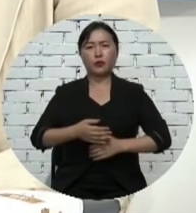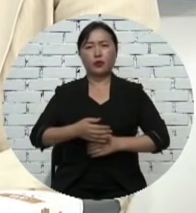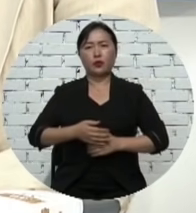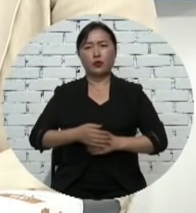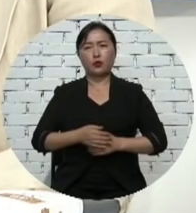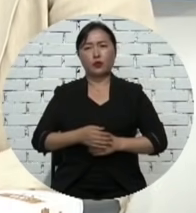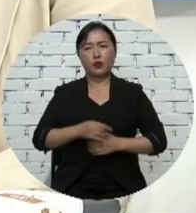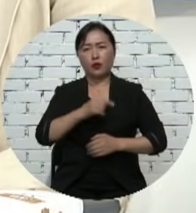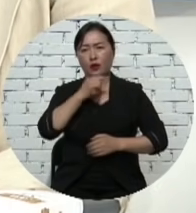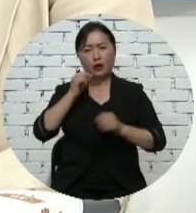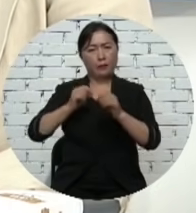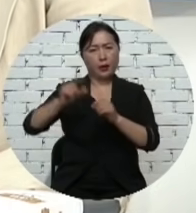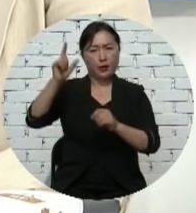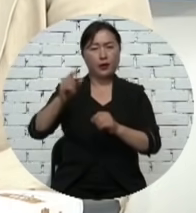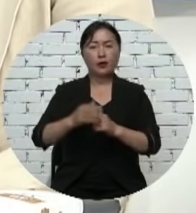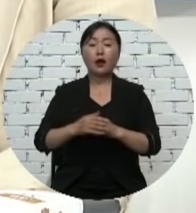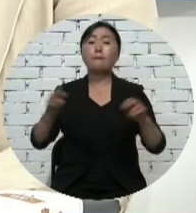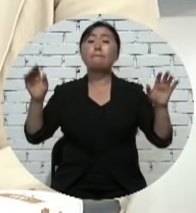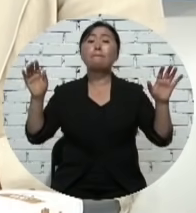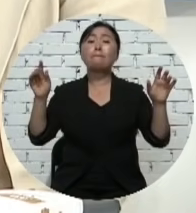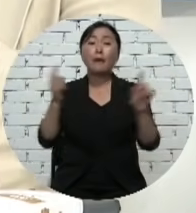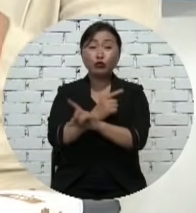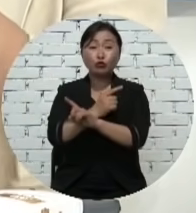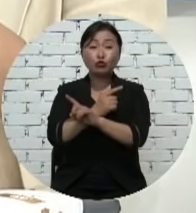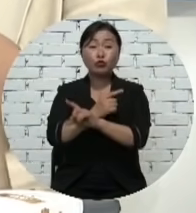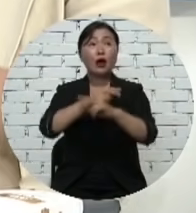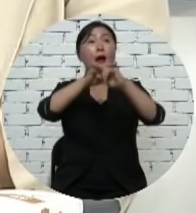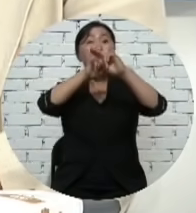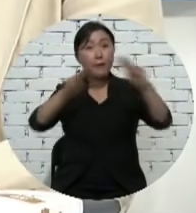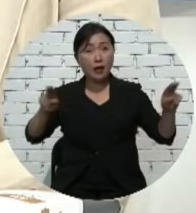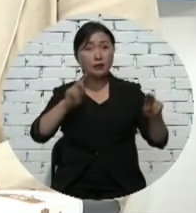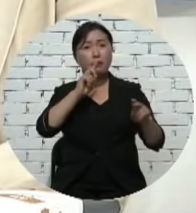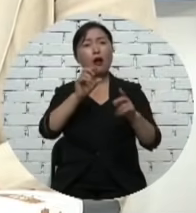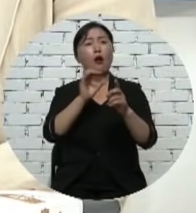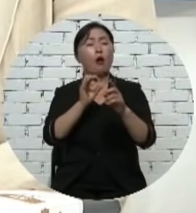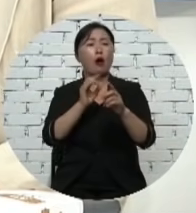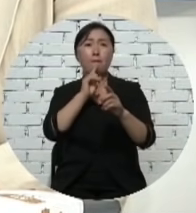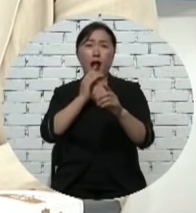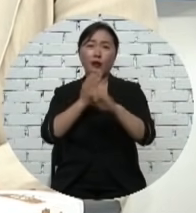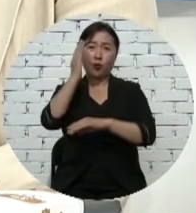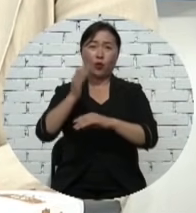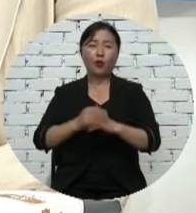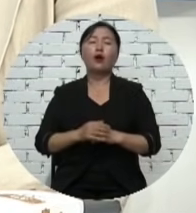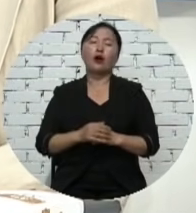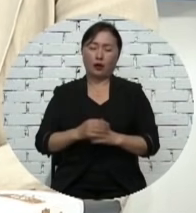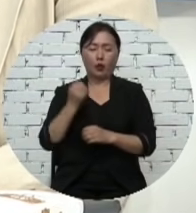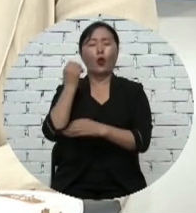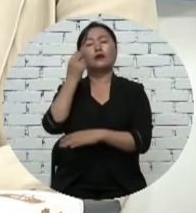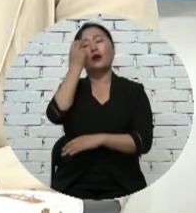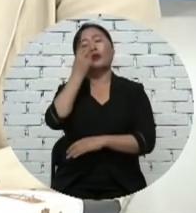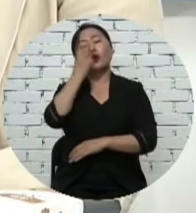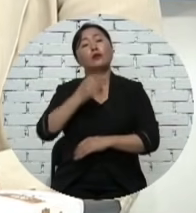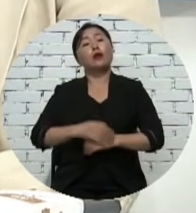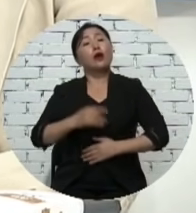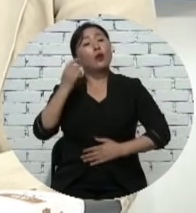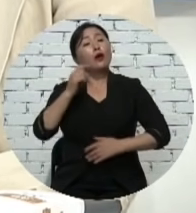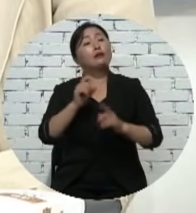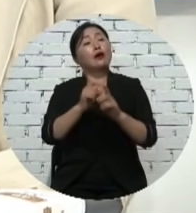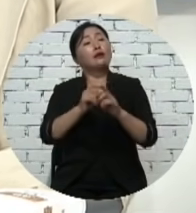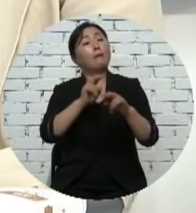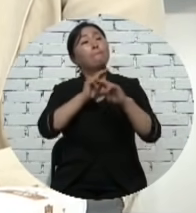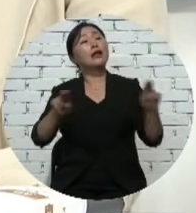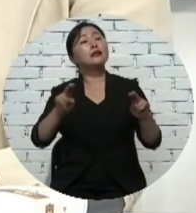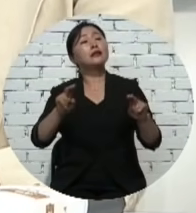그러니까 개정하시겠다, 네, 바꾸시겠다는 네. 거지 페이지가 아닌데. 그렇죠, 그렇죠. 원점에서부터 이제 검토해서 다시 현실에 페이지... 맞게